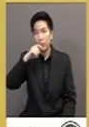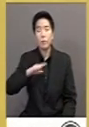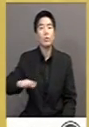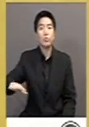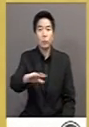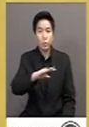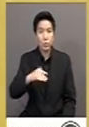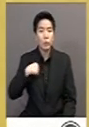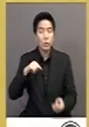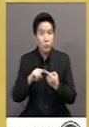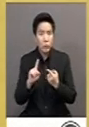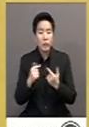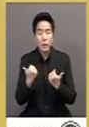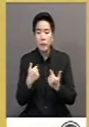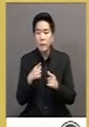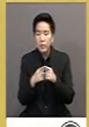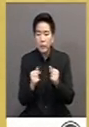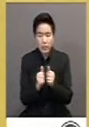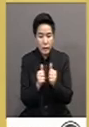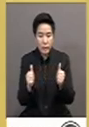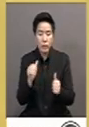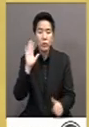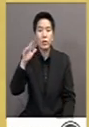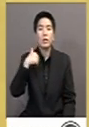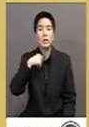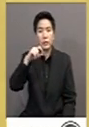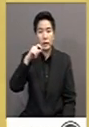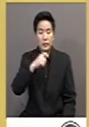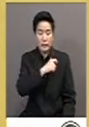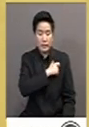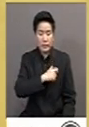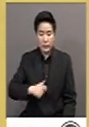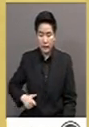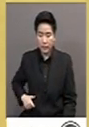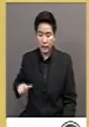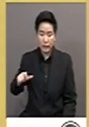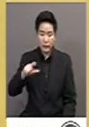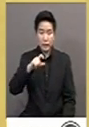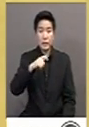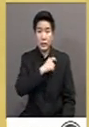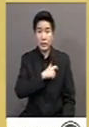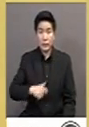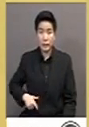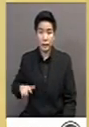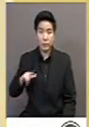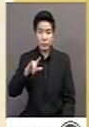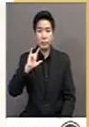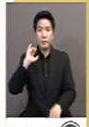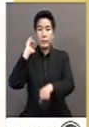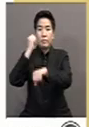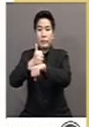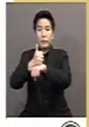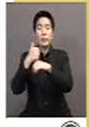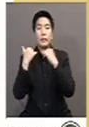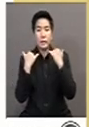ทยเนื่องในวาระมหามงคลที่สมเด็จพระเจ้าอยู่หัวขึ้นทรงราชเป็นพระมหากษัตริย์แห่งราชอาณาจักรไทยซึ่ง